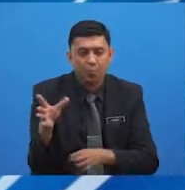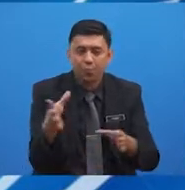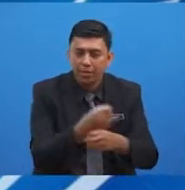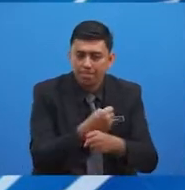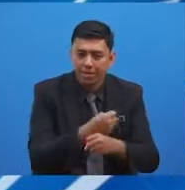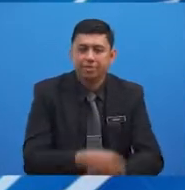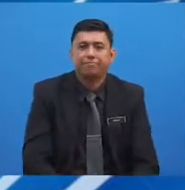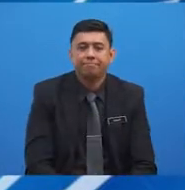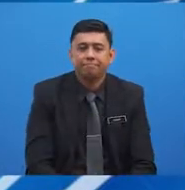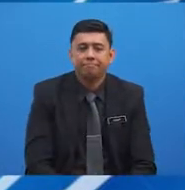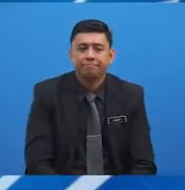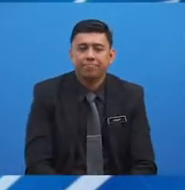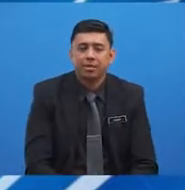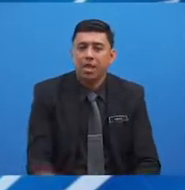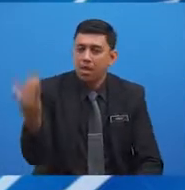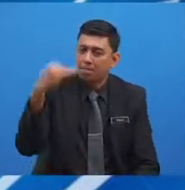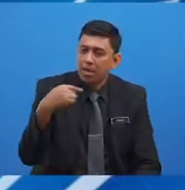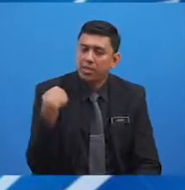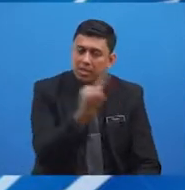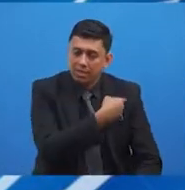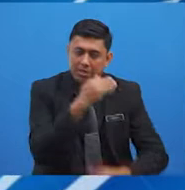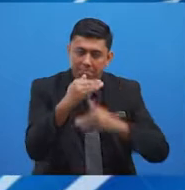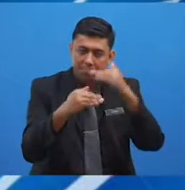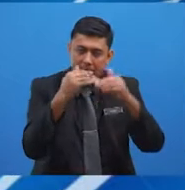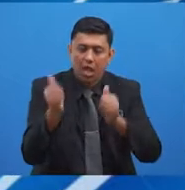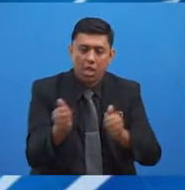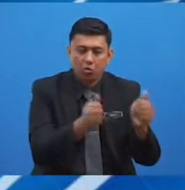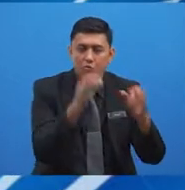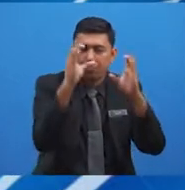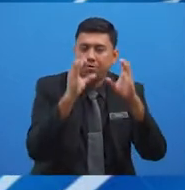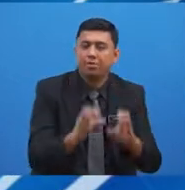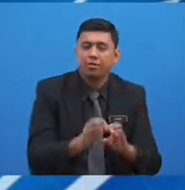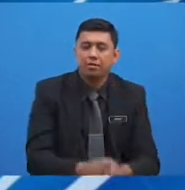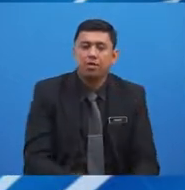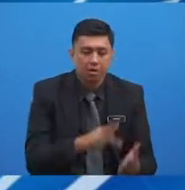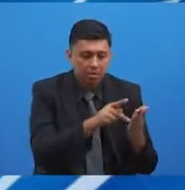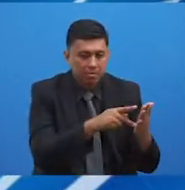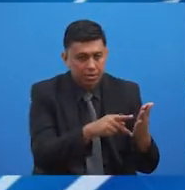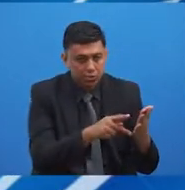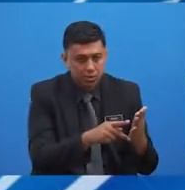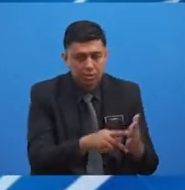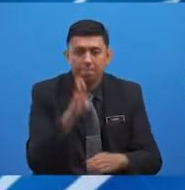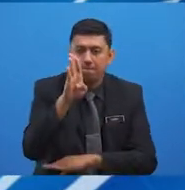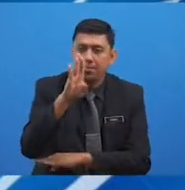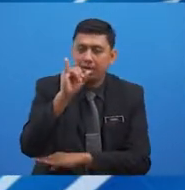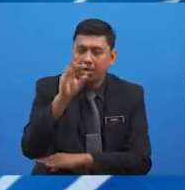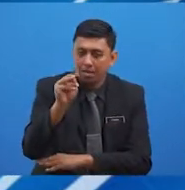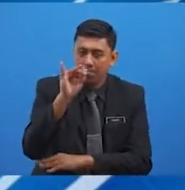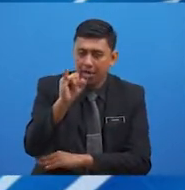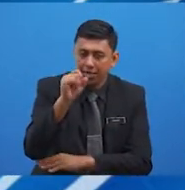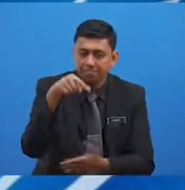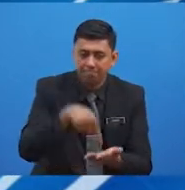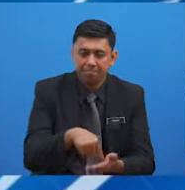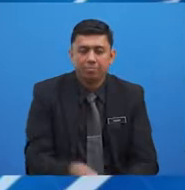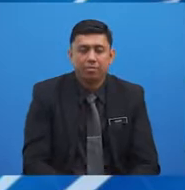perolehi. Mari kita bina aturcara bagi kalkulator BMI ini.